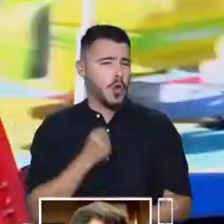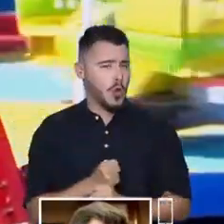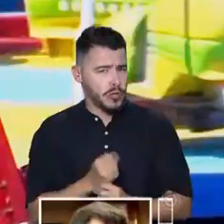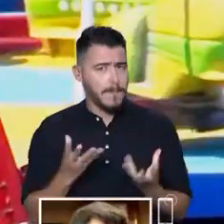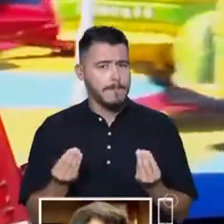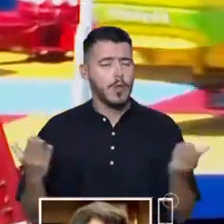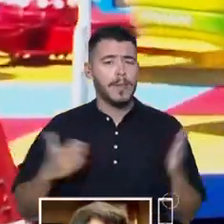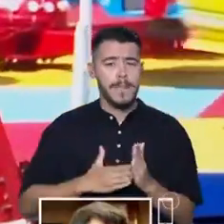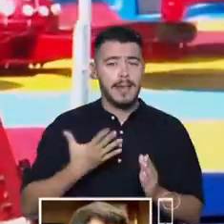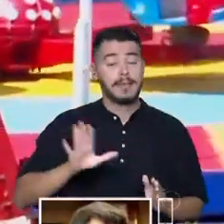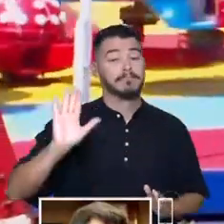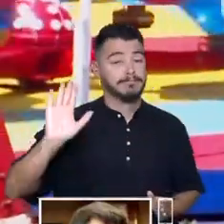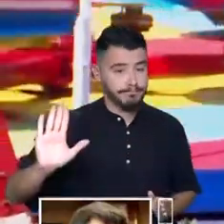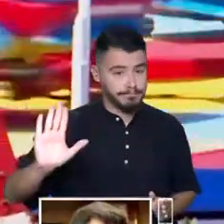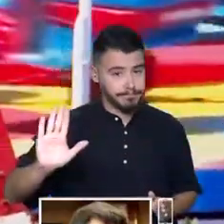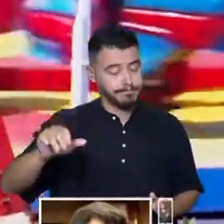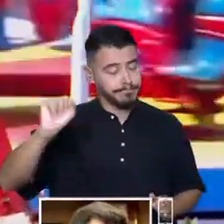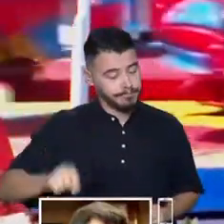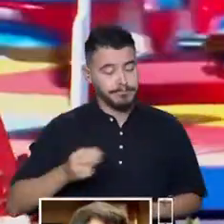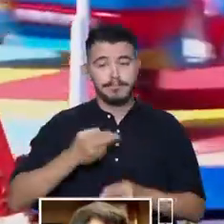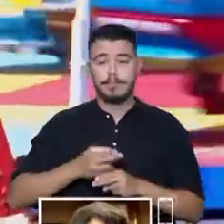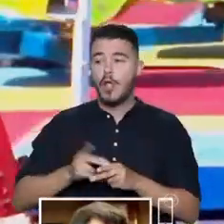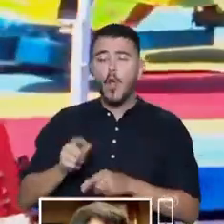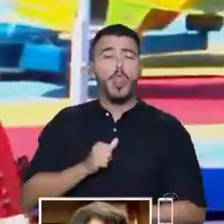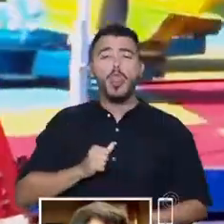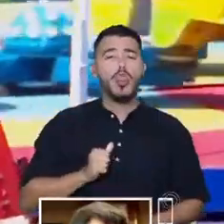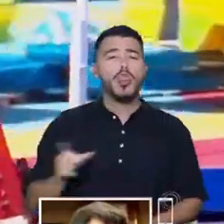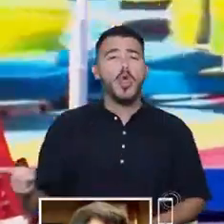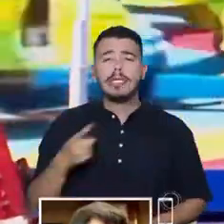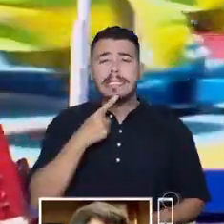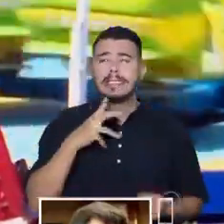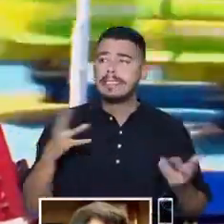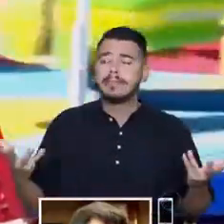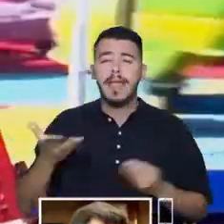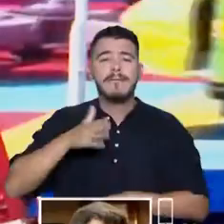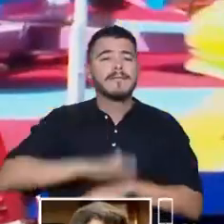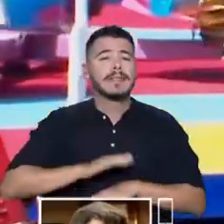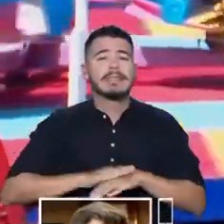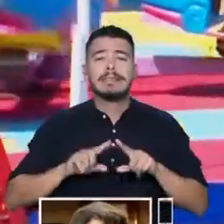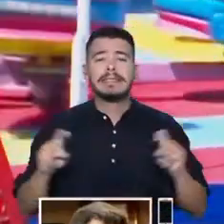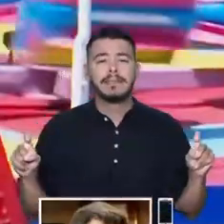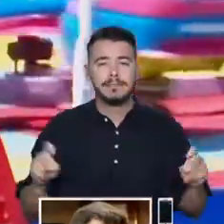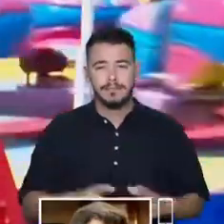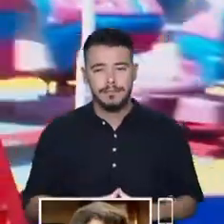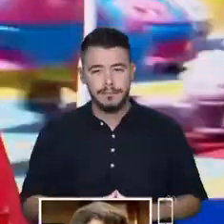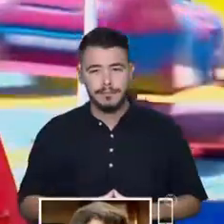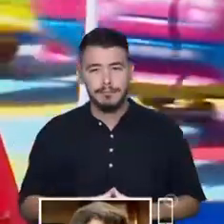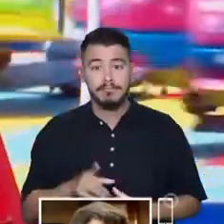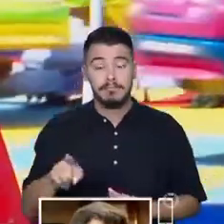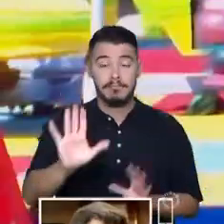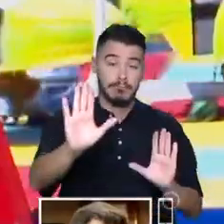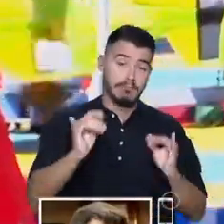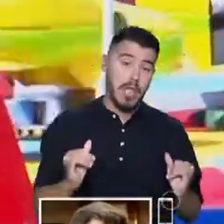είναι ο εντολέας σας, ο ιδιοκτήτης, πού αποδίδει το θάνατο του 19χρονου. Δεν έχω, ακούστε με, έχω ραντεβού μαζί την